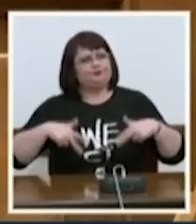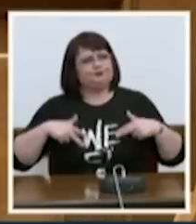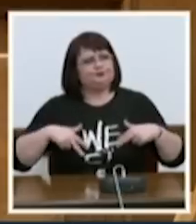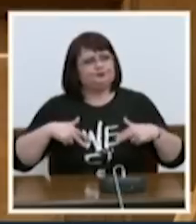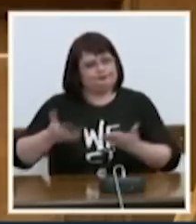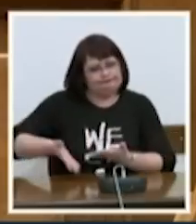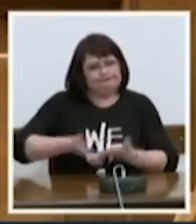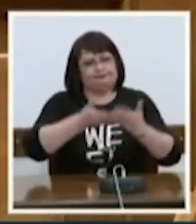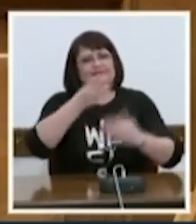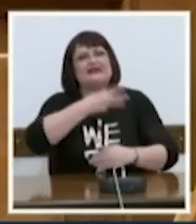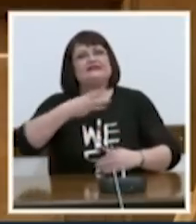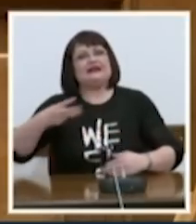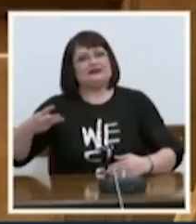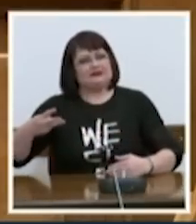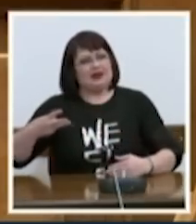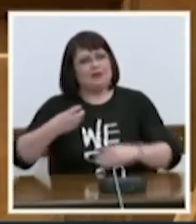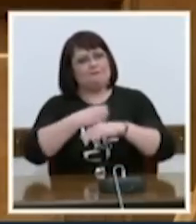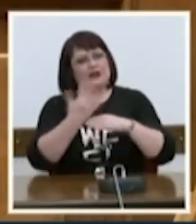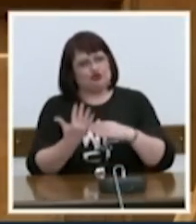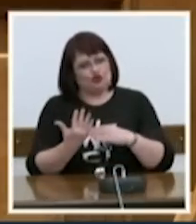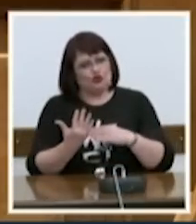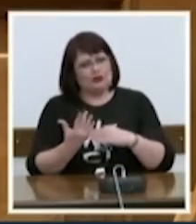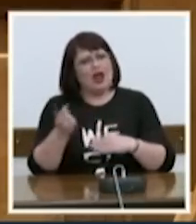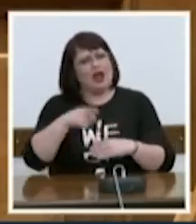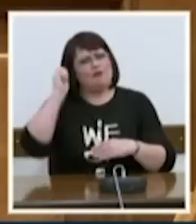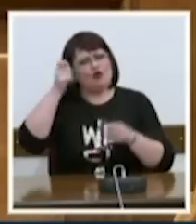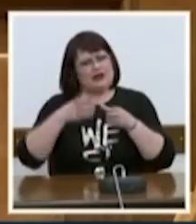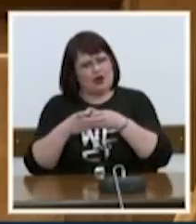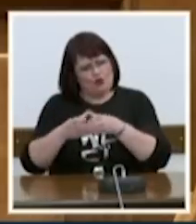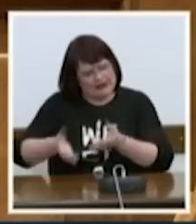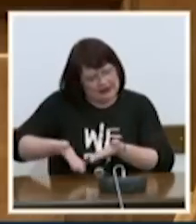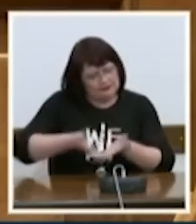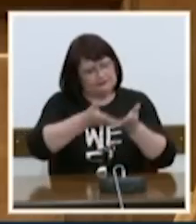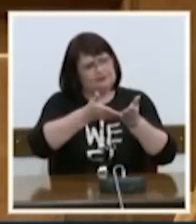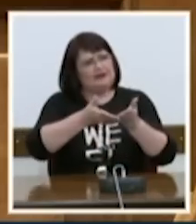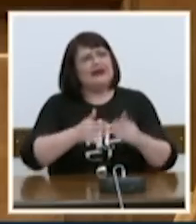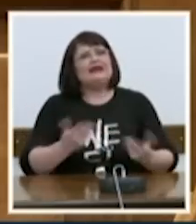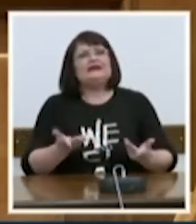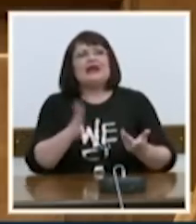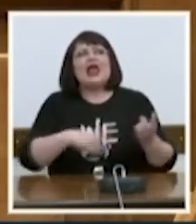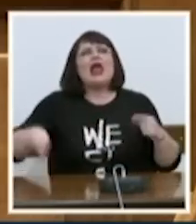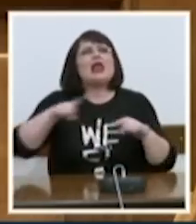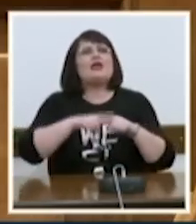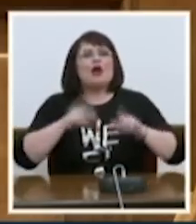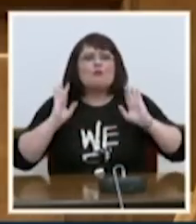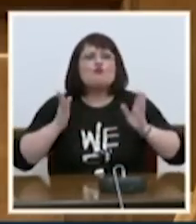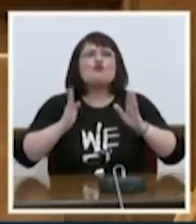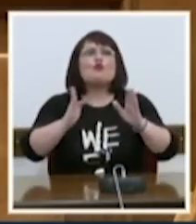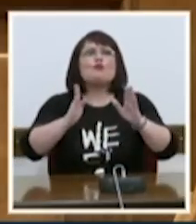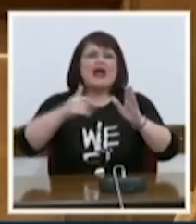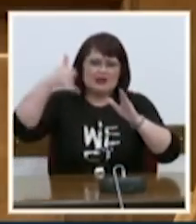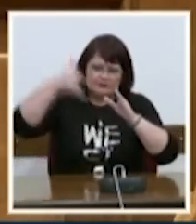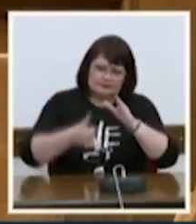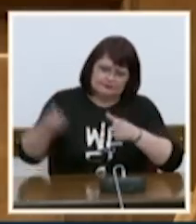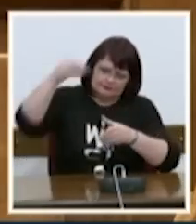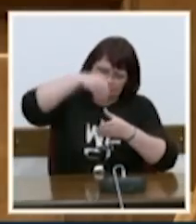στήριξη του ΣΥΡΙΖΑ, του ΠΑΣΟΚ, άλλων κομμάτων, έχετε σπρώξει τη χώρα μας σε μια βαθιά εμπλοκή